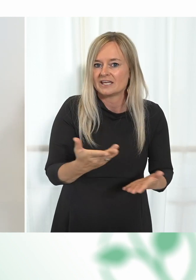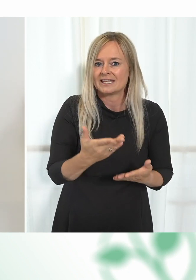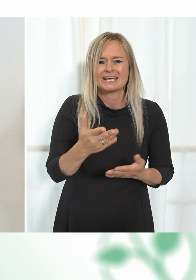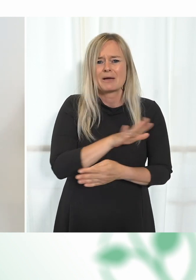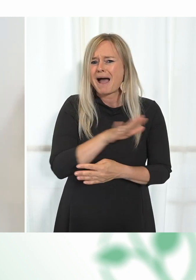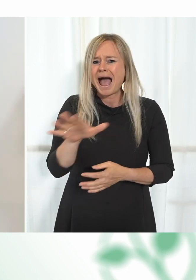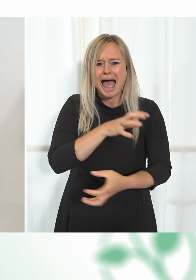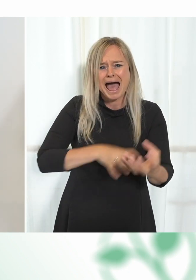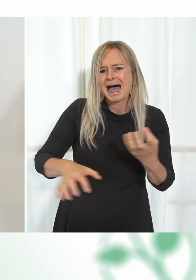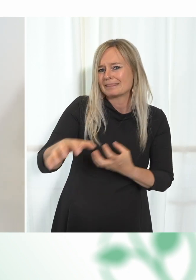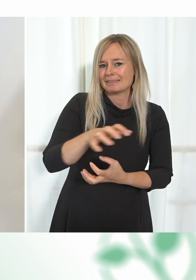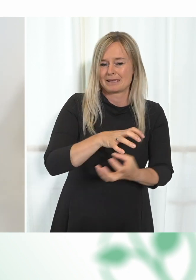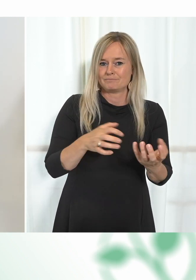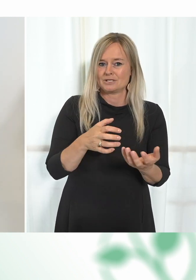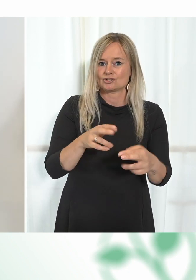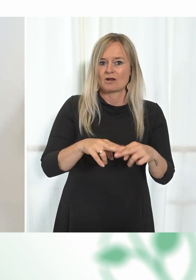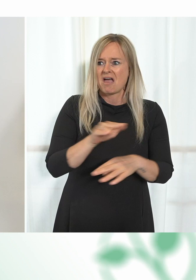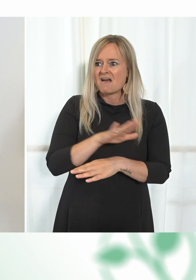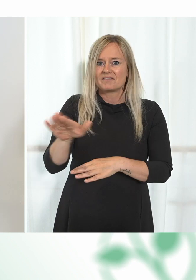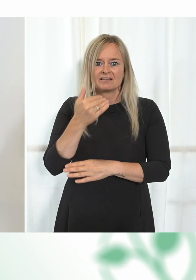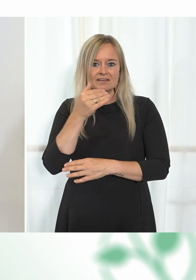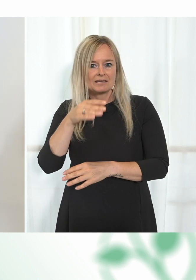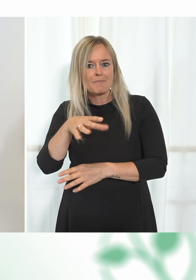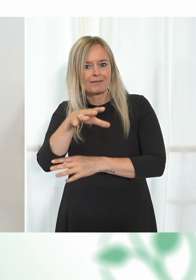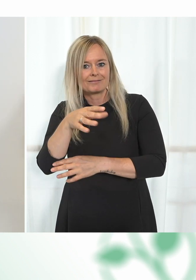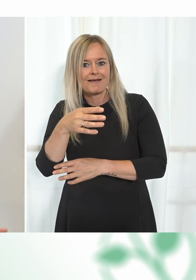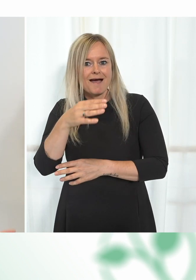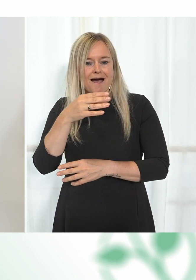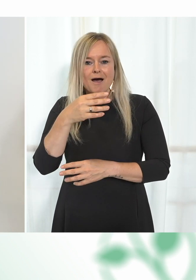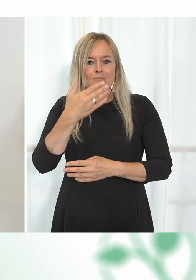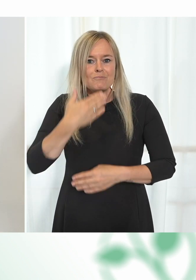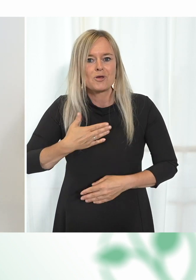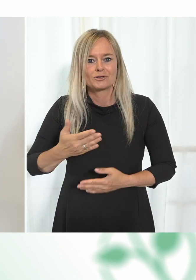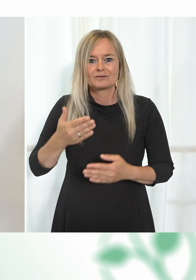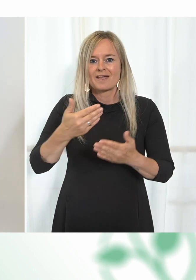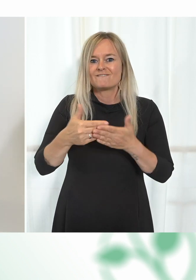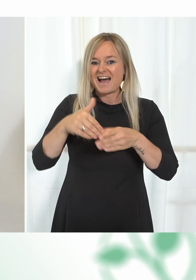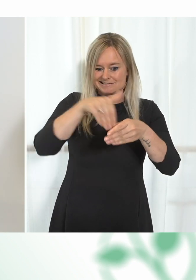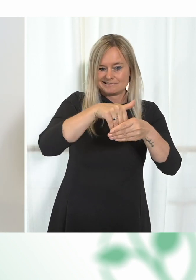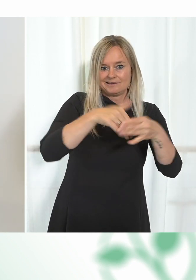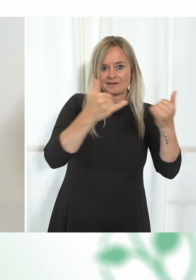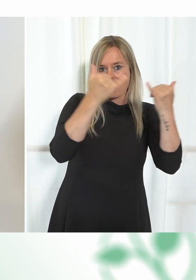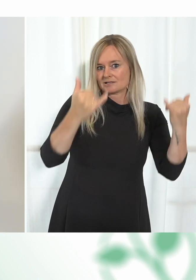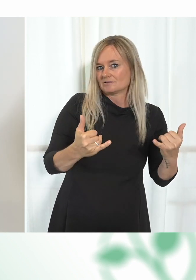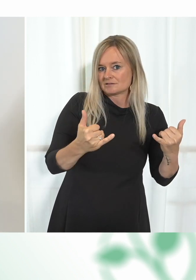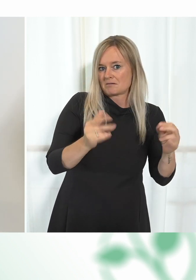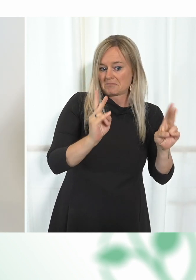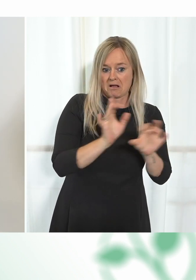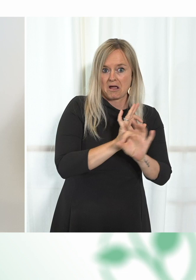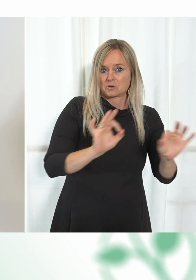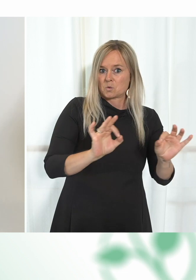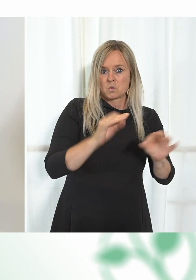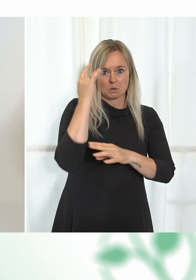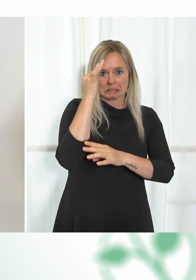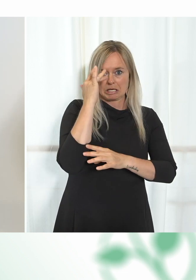damit tun. Nicht? Wenn keiner das will, was in diesem Konzept drinnen steht, kann das Konzept noch so schön und theoretisch durchführbar